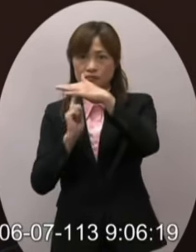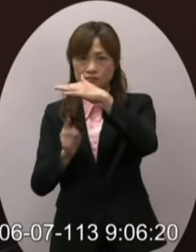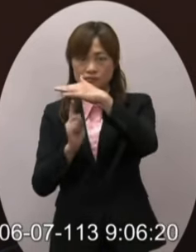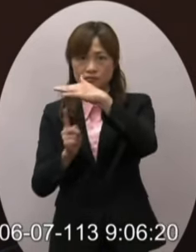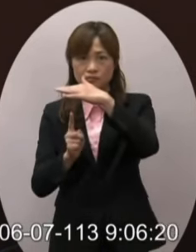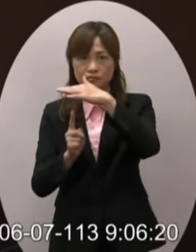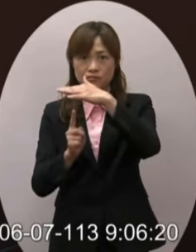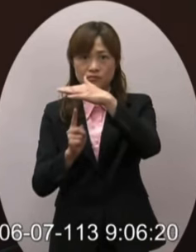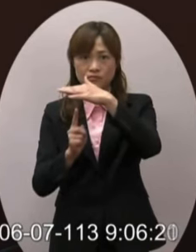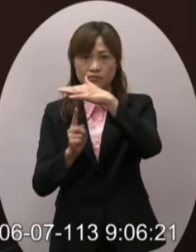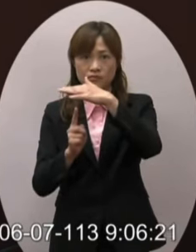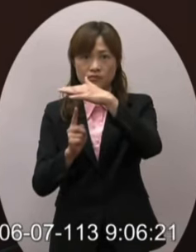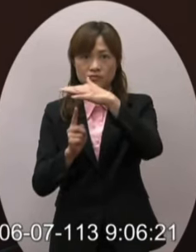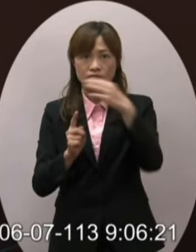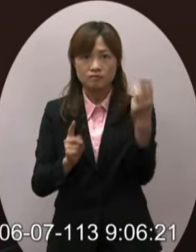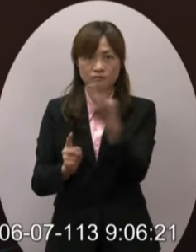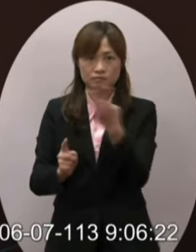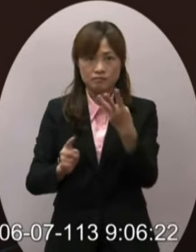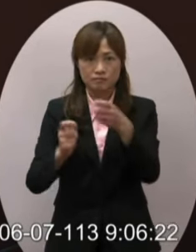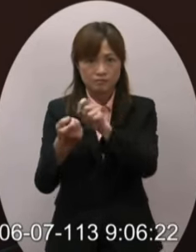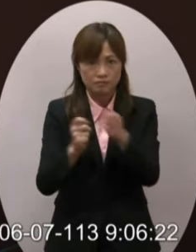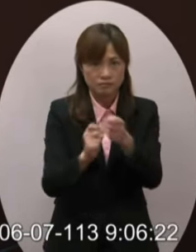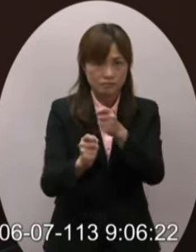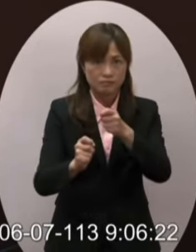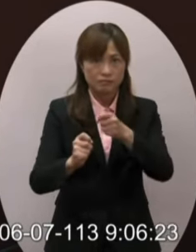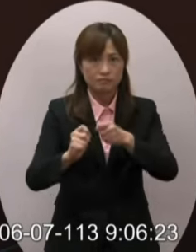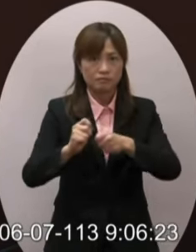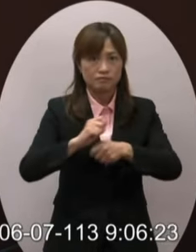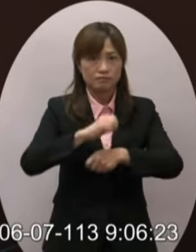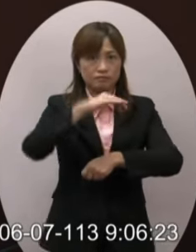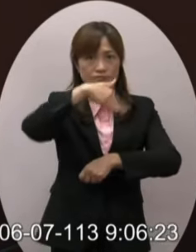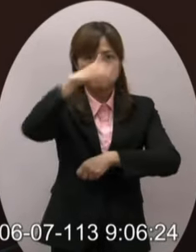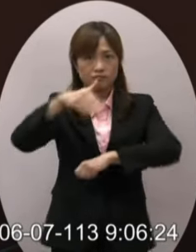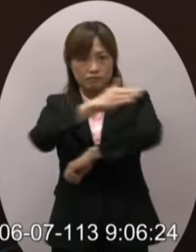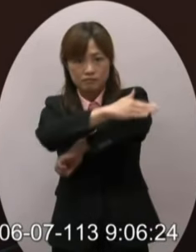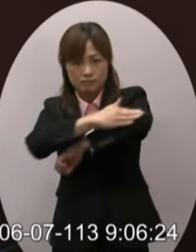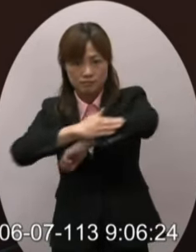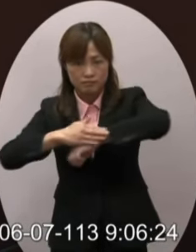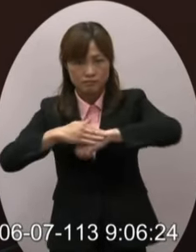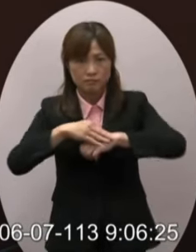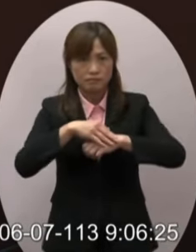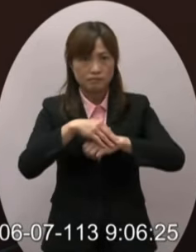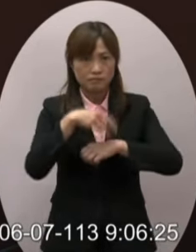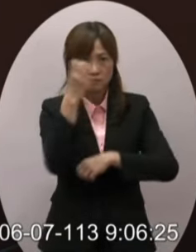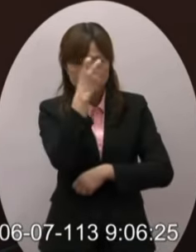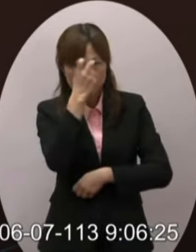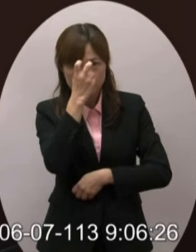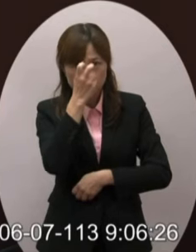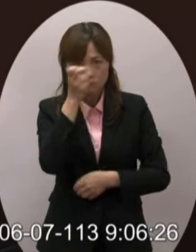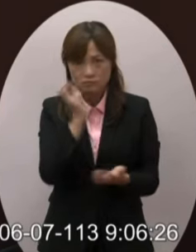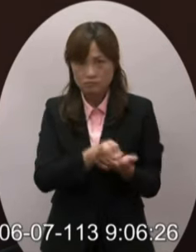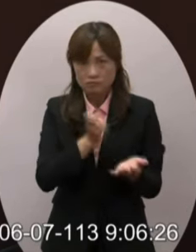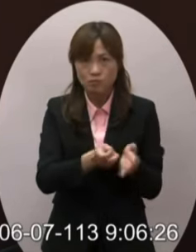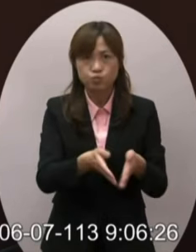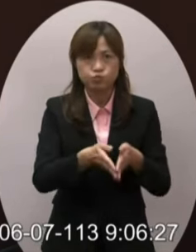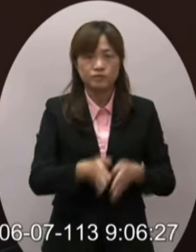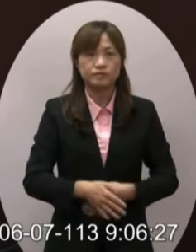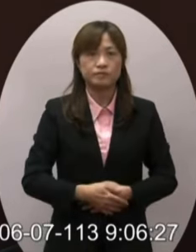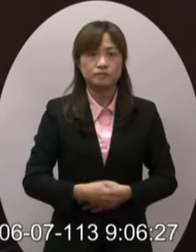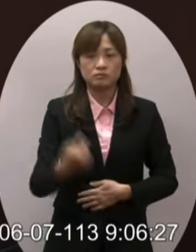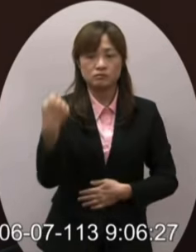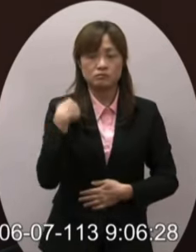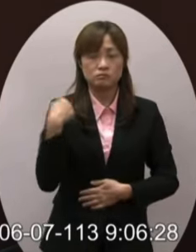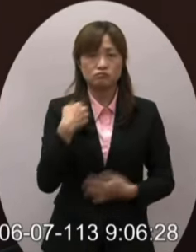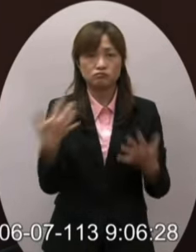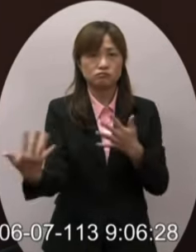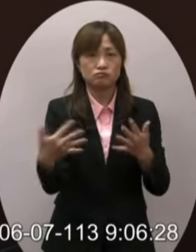局附近的边坡检测必须要更详细、更明显。本席在昨天质询的时候，有特